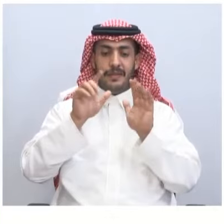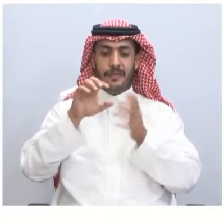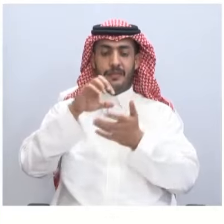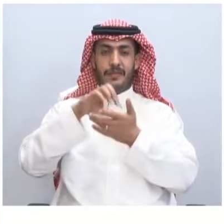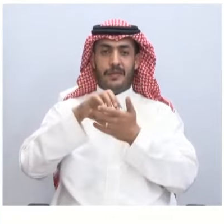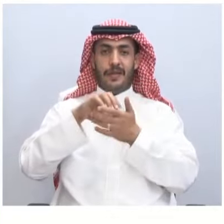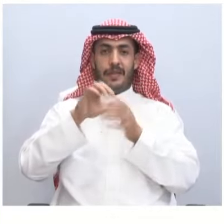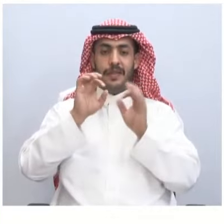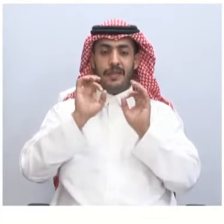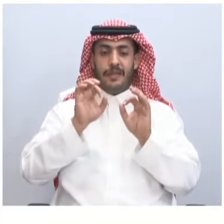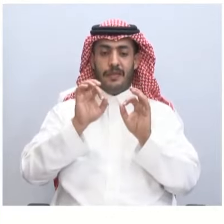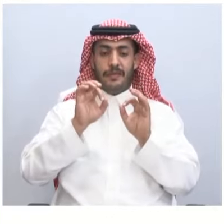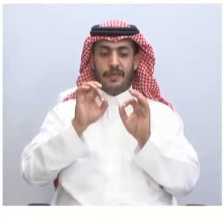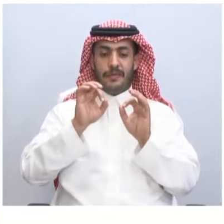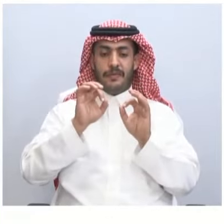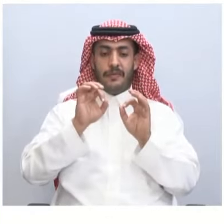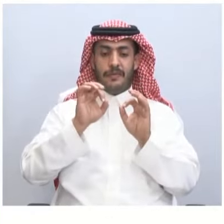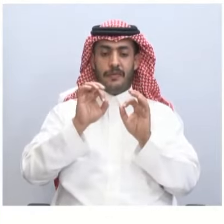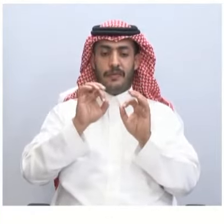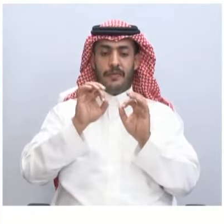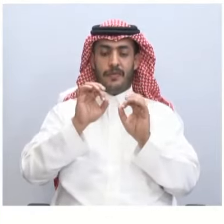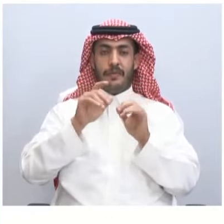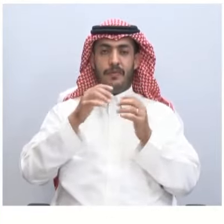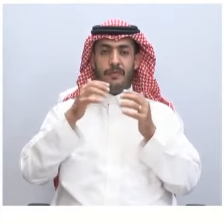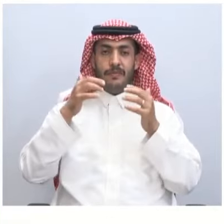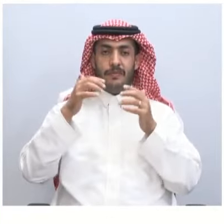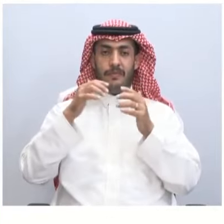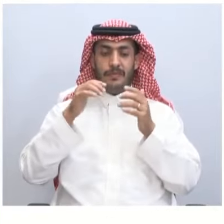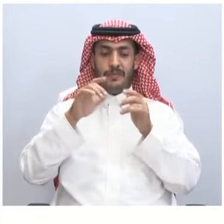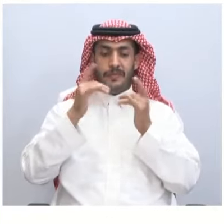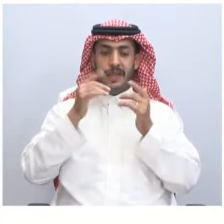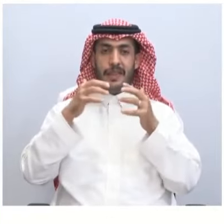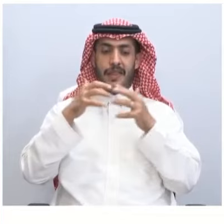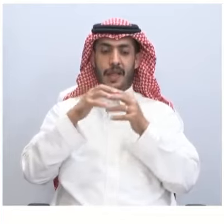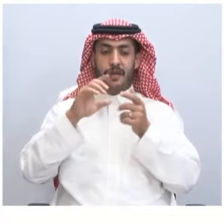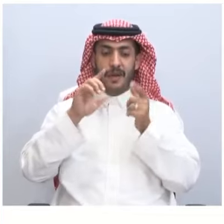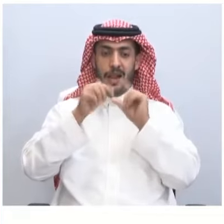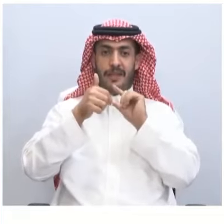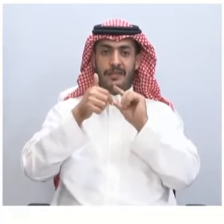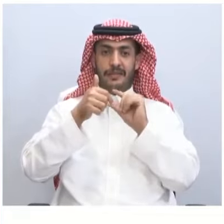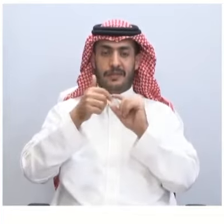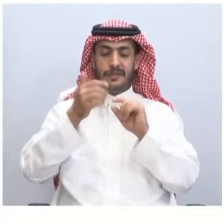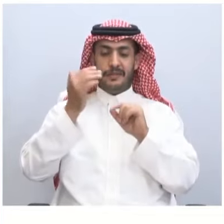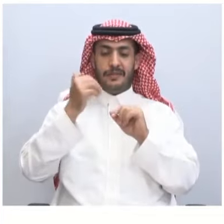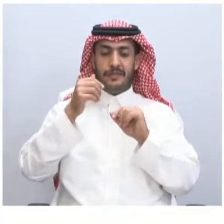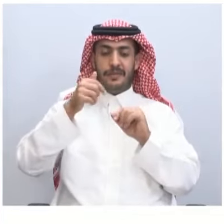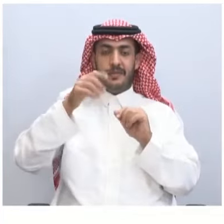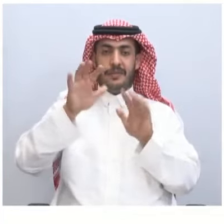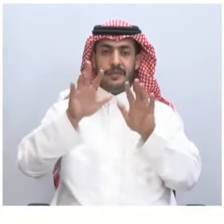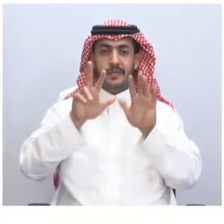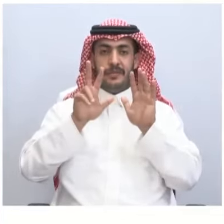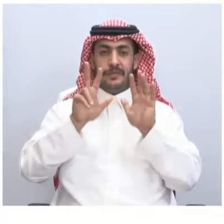المظاهر الطبيعيه لدول مجلس التعاون لدول الخليج العربيه والدرس الثام